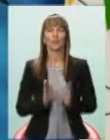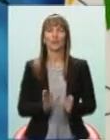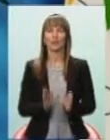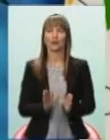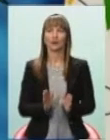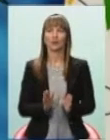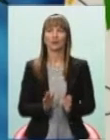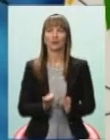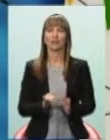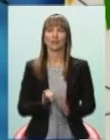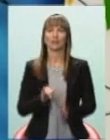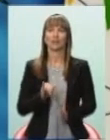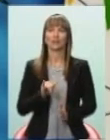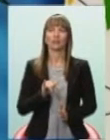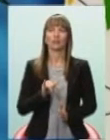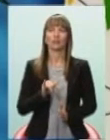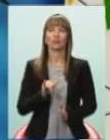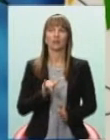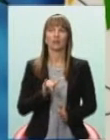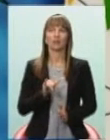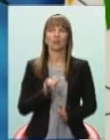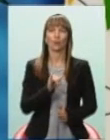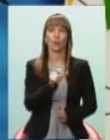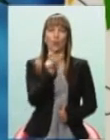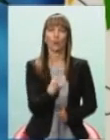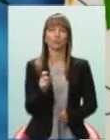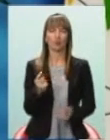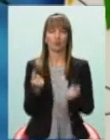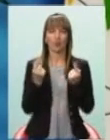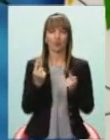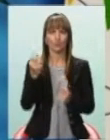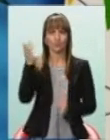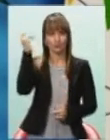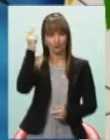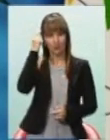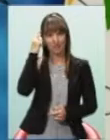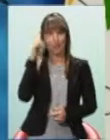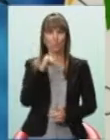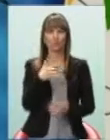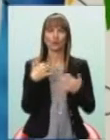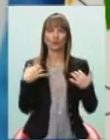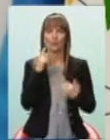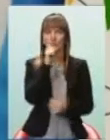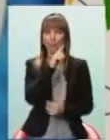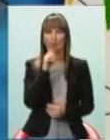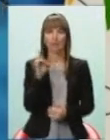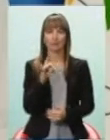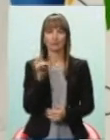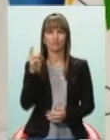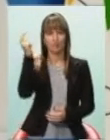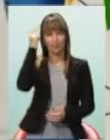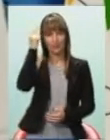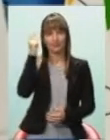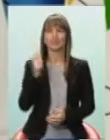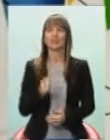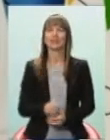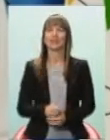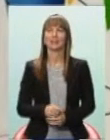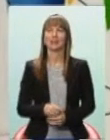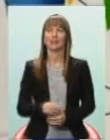у людей большие мозги, а у животных маленькие мозги. Мы